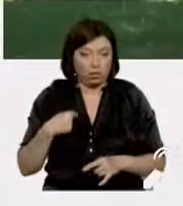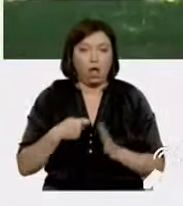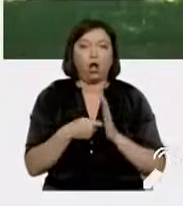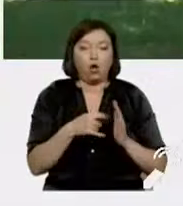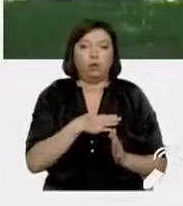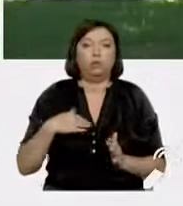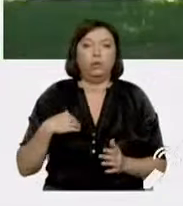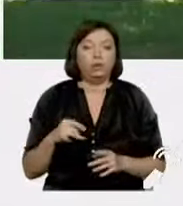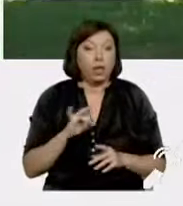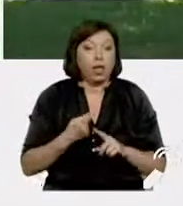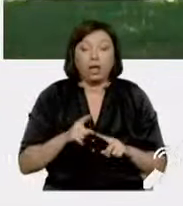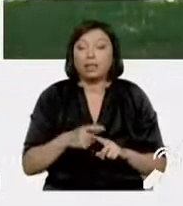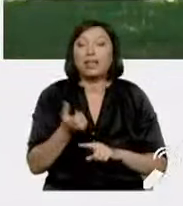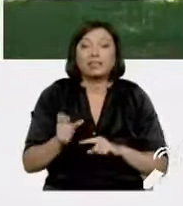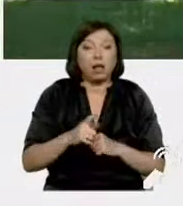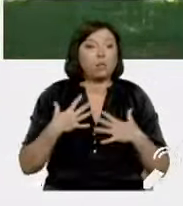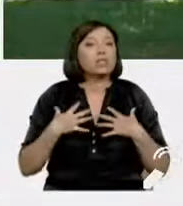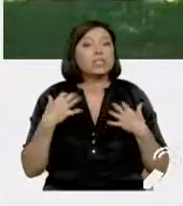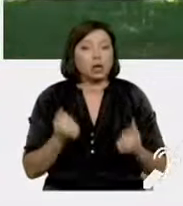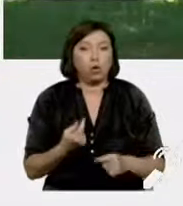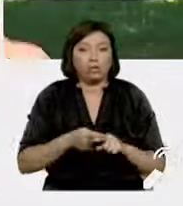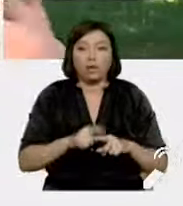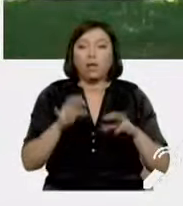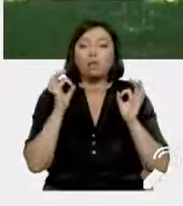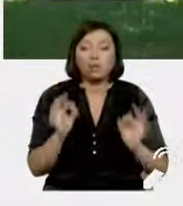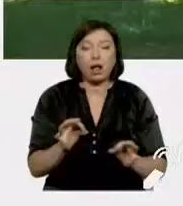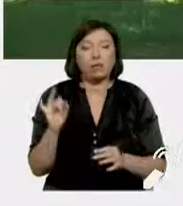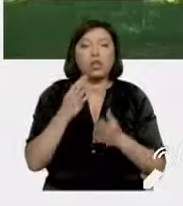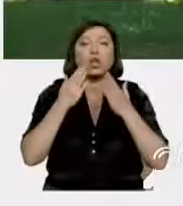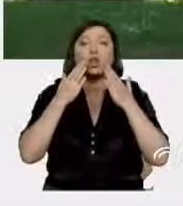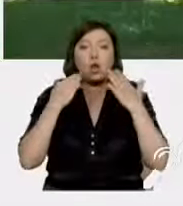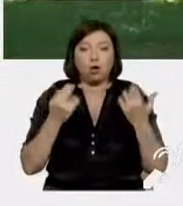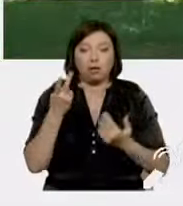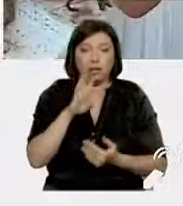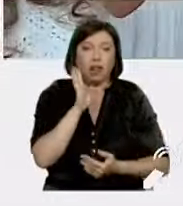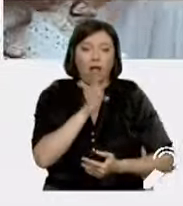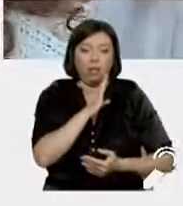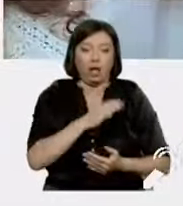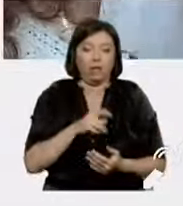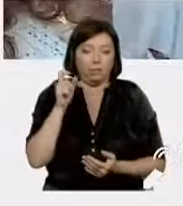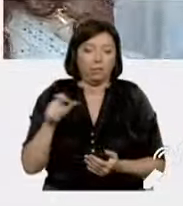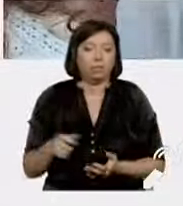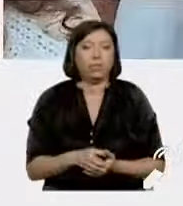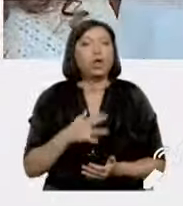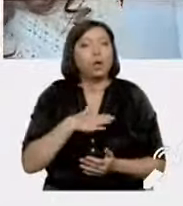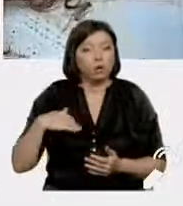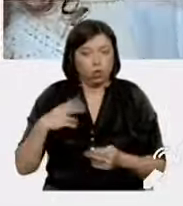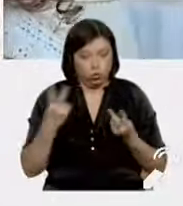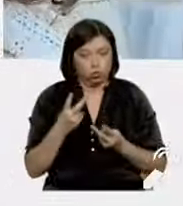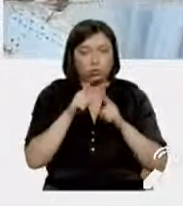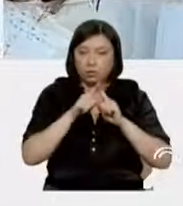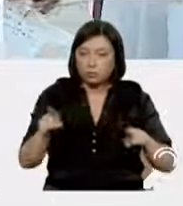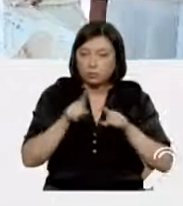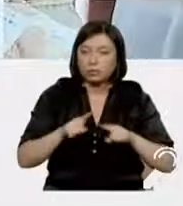asta e cel mai sănătos și cel mai ușor pentru mame. Alăptarea trebuie susținută, trebuie